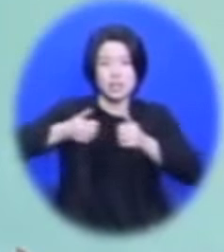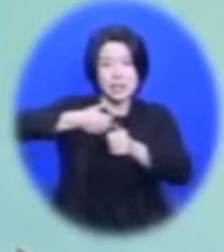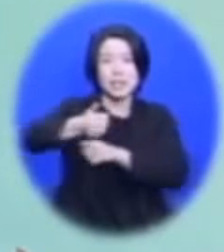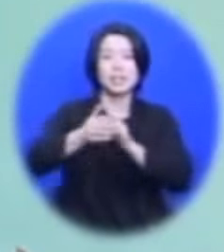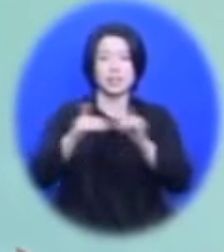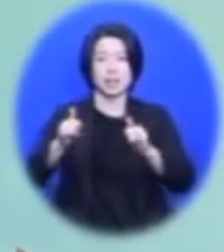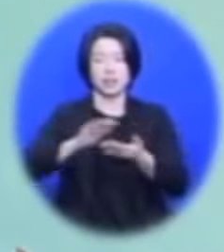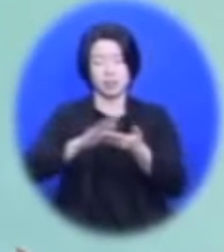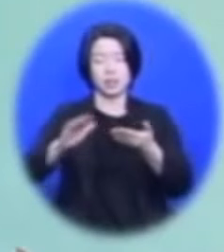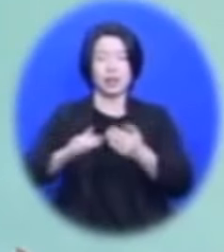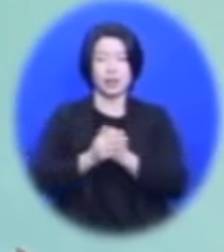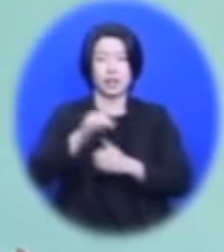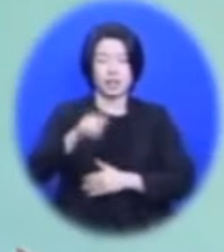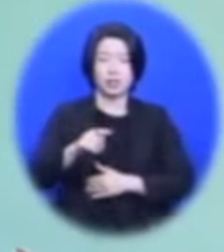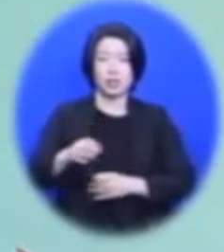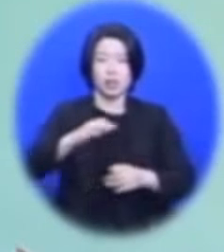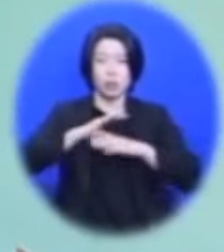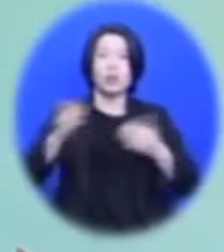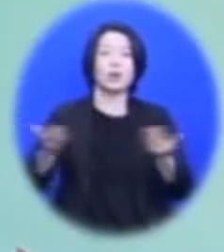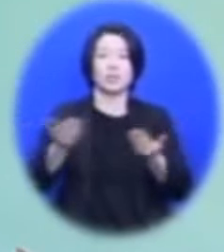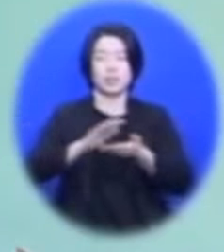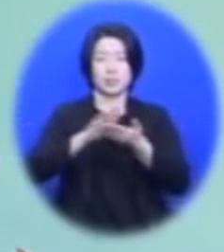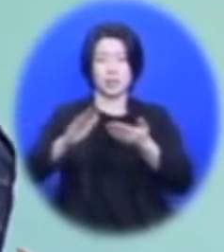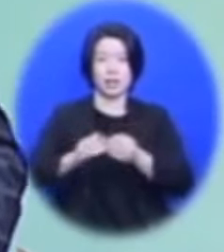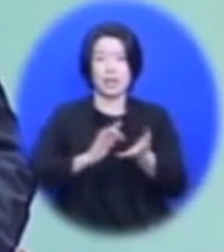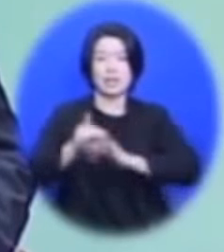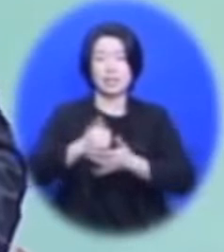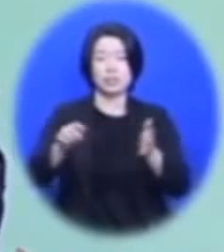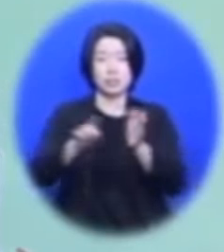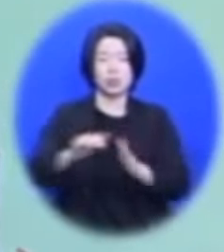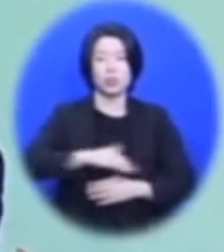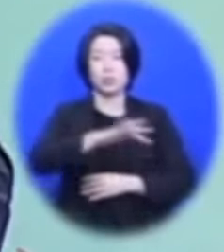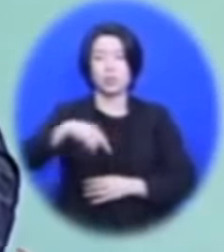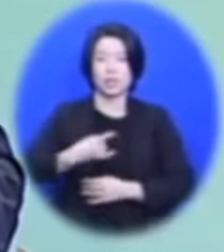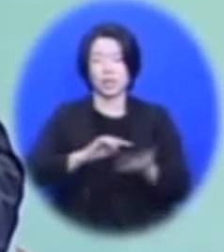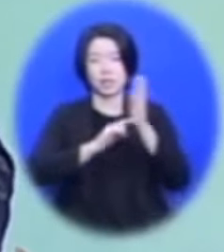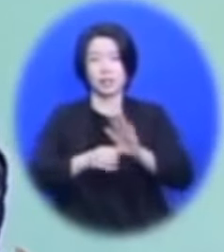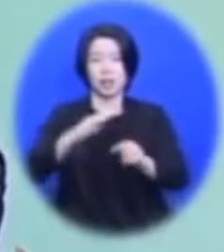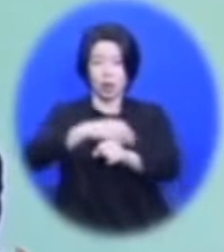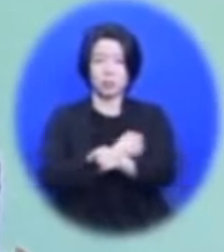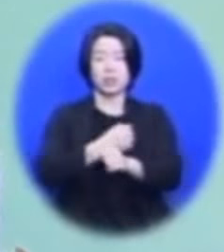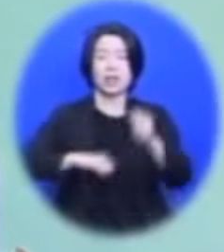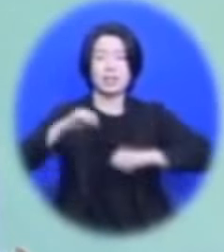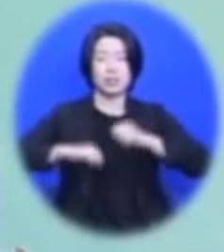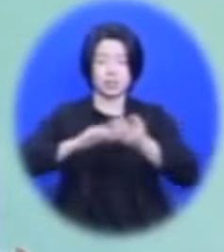자입니다. 이건 놀라운 일이에요. 예수를 믿고 우리에게 나타나는 엄청난